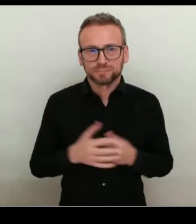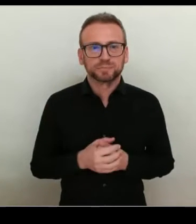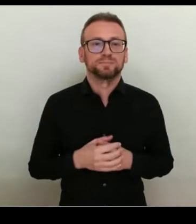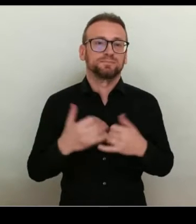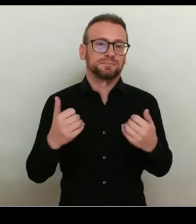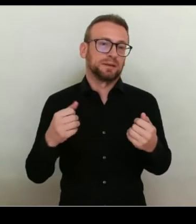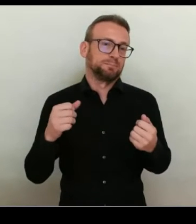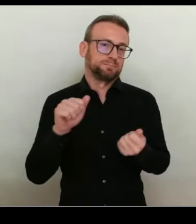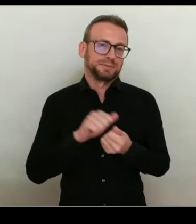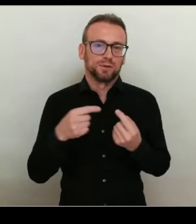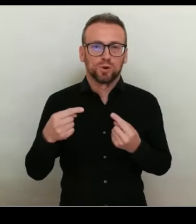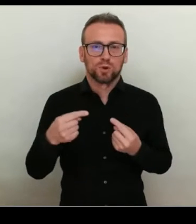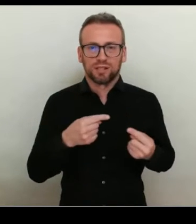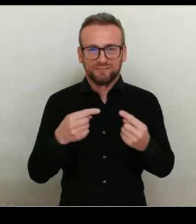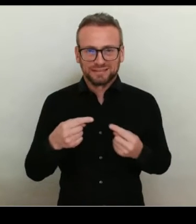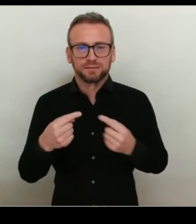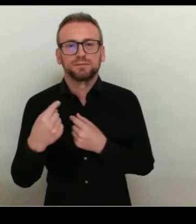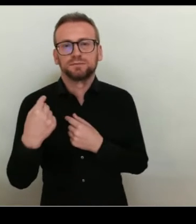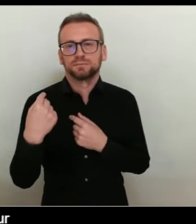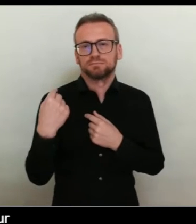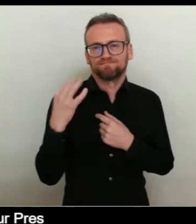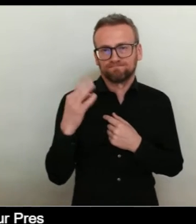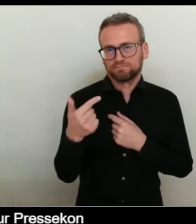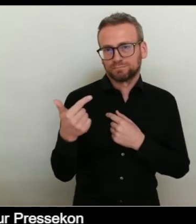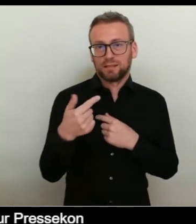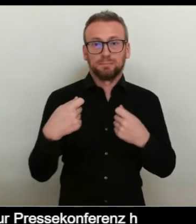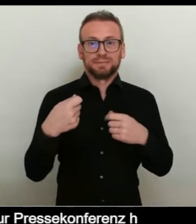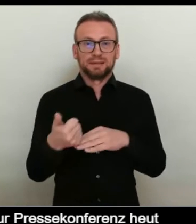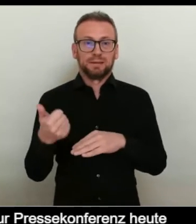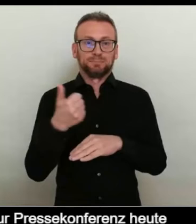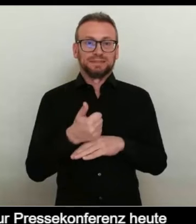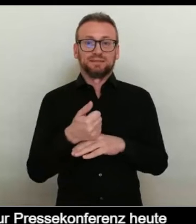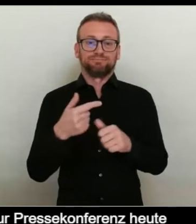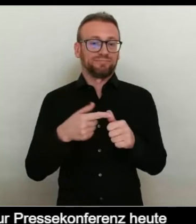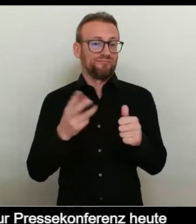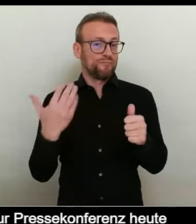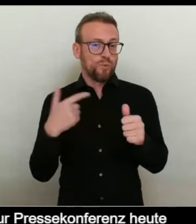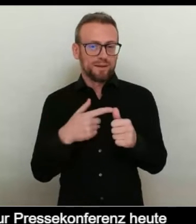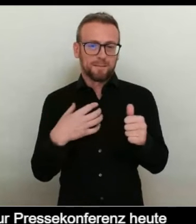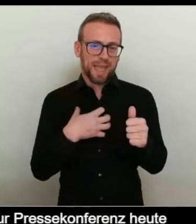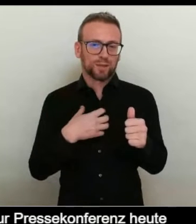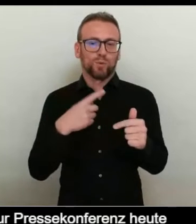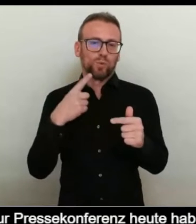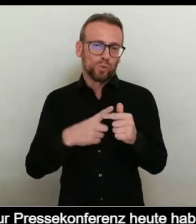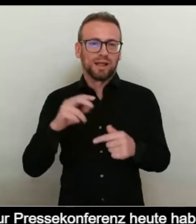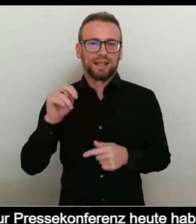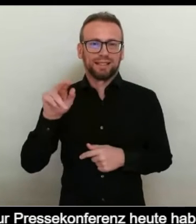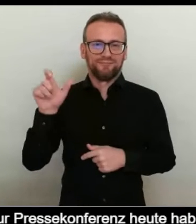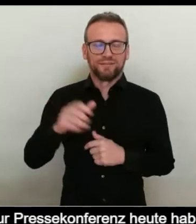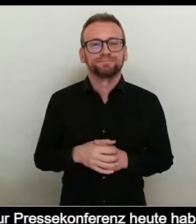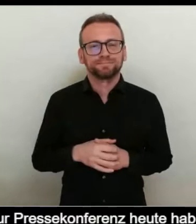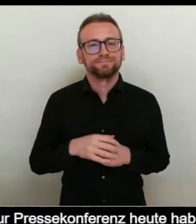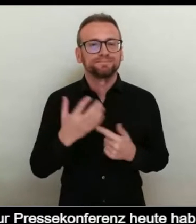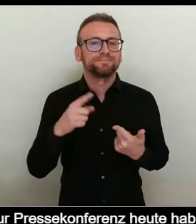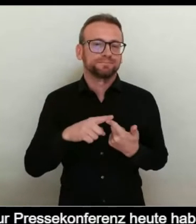Dr. Markus Söder und Hendrik Hüß, zum Austausch getroffen und werden Sie nun auch im Anschluss informieren. Es beginnt Ministerpräsident Dr. Markus